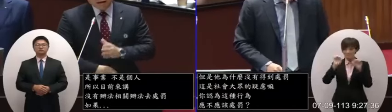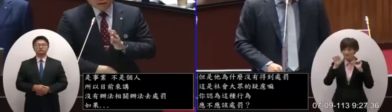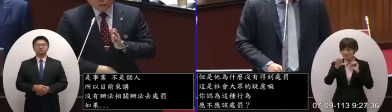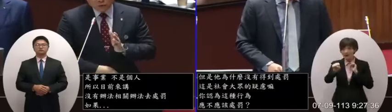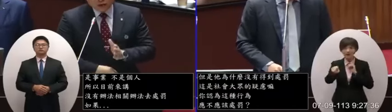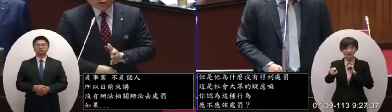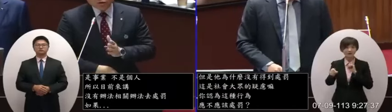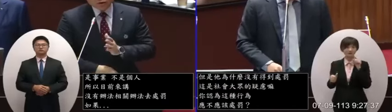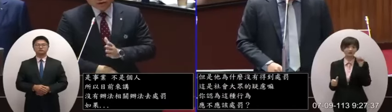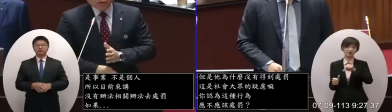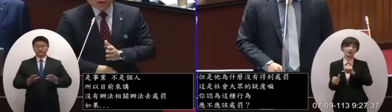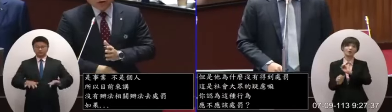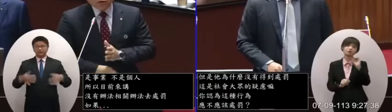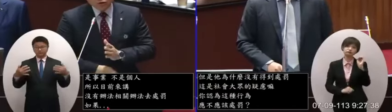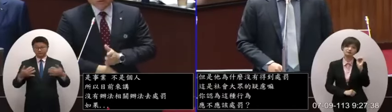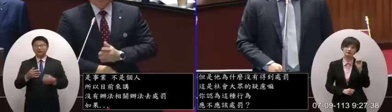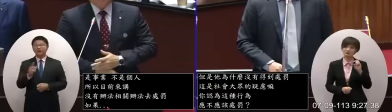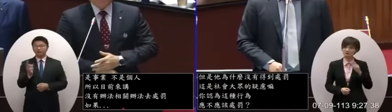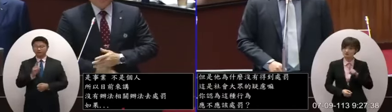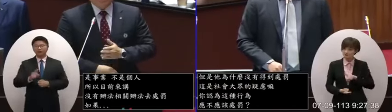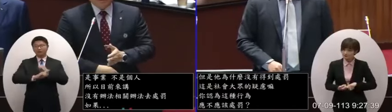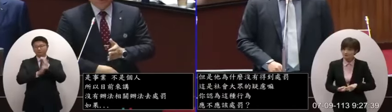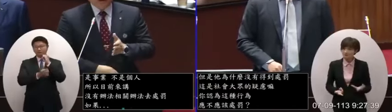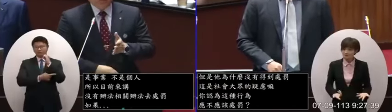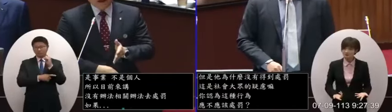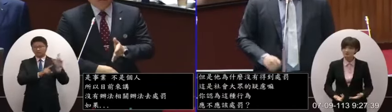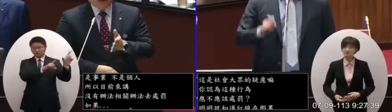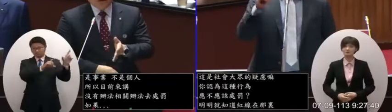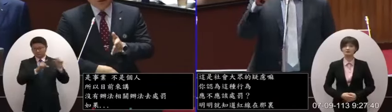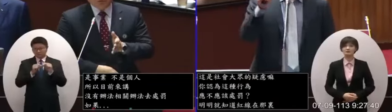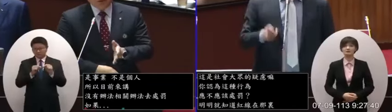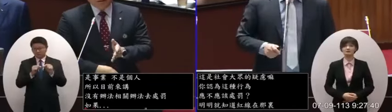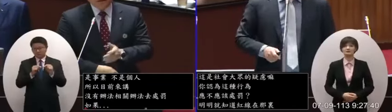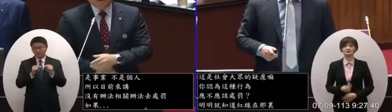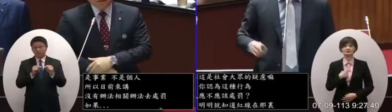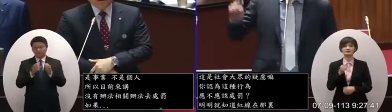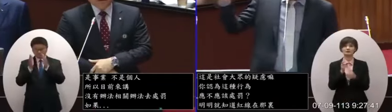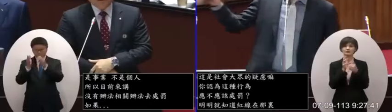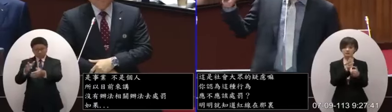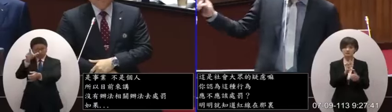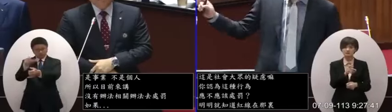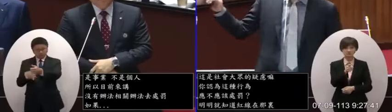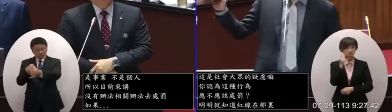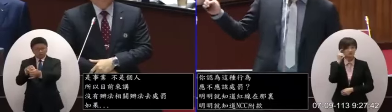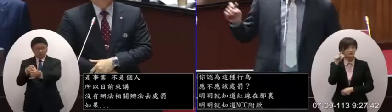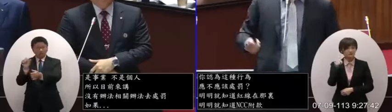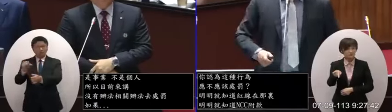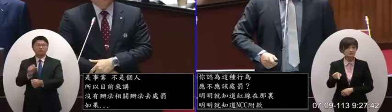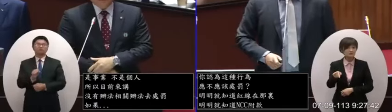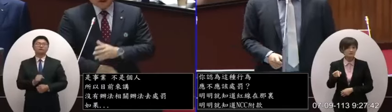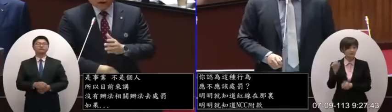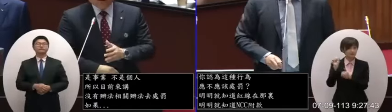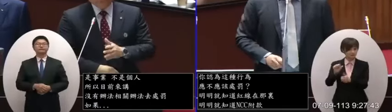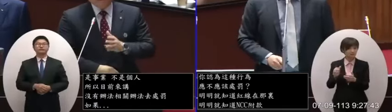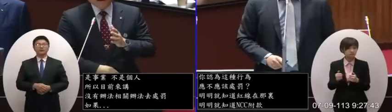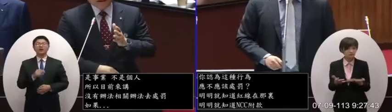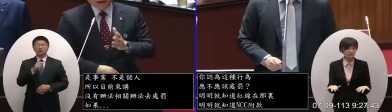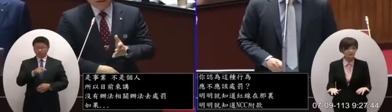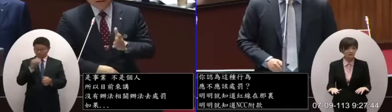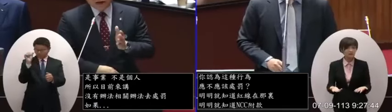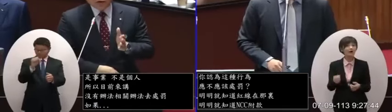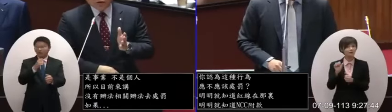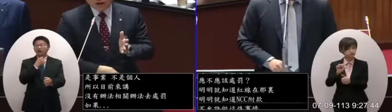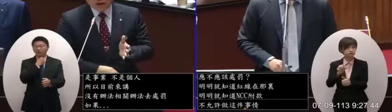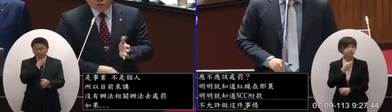对吗？ 问题是说在法律授权上我们现在没有办法。 现在我问你的是，你认为这个行为该不该处罚？ 该处罚，